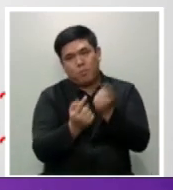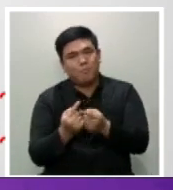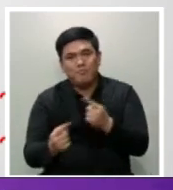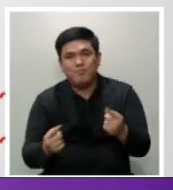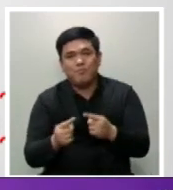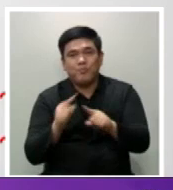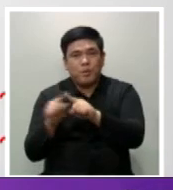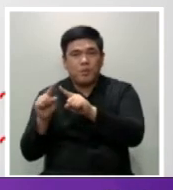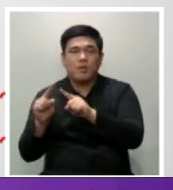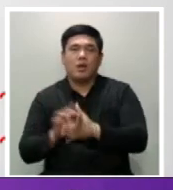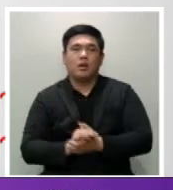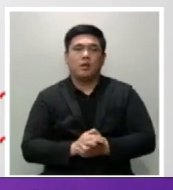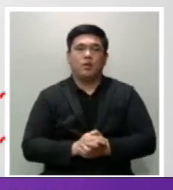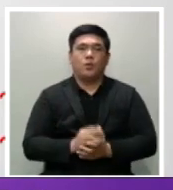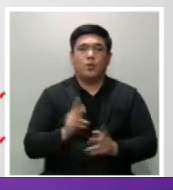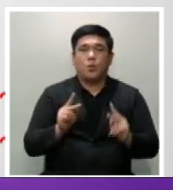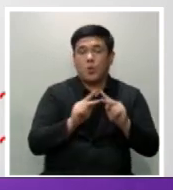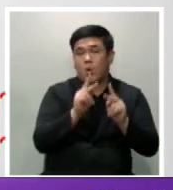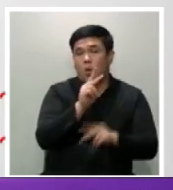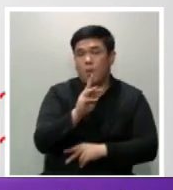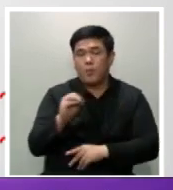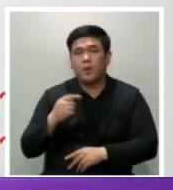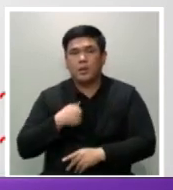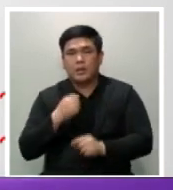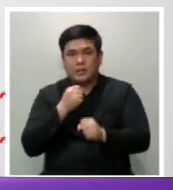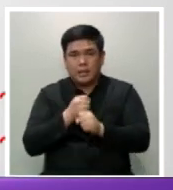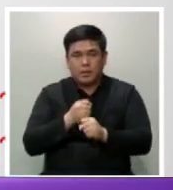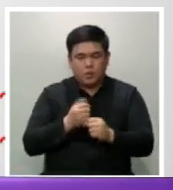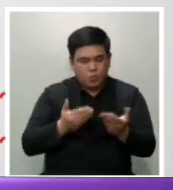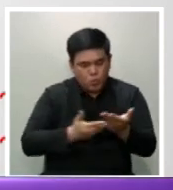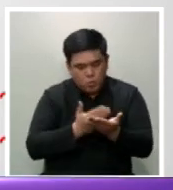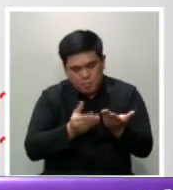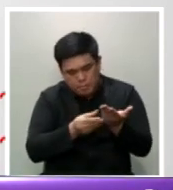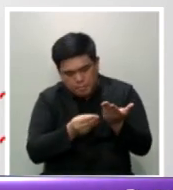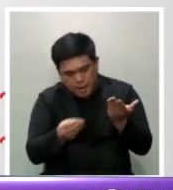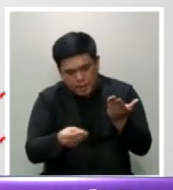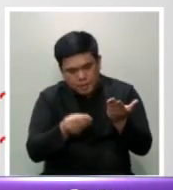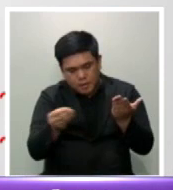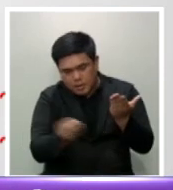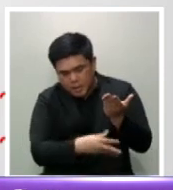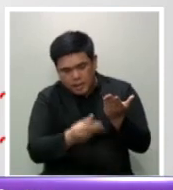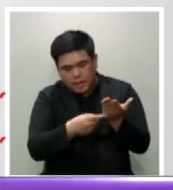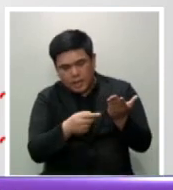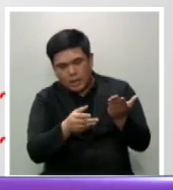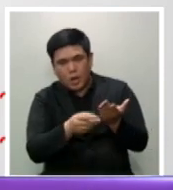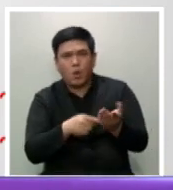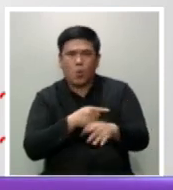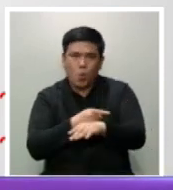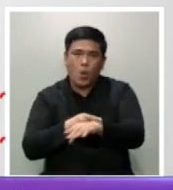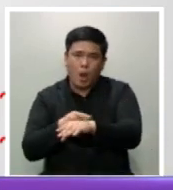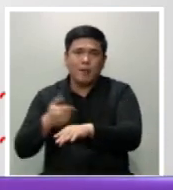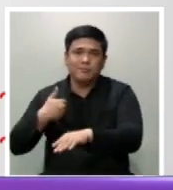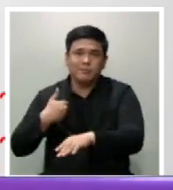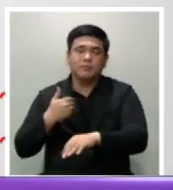ที่กรมศุลกากรก็ดีกรมสรรพสามิตก็ดีไปนั่งสำรวจแยกแยะใบขนมันก็ใช้เวลาจน